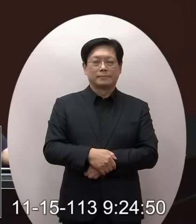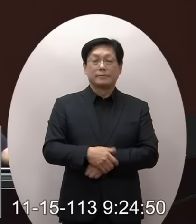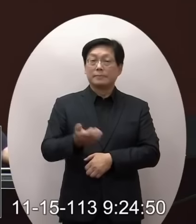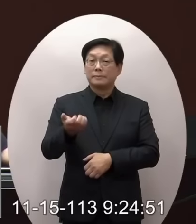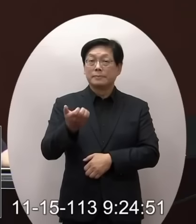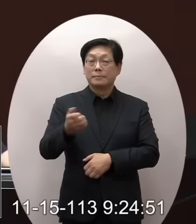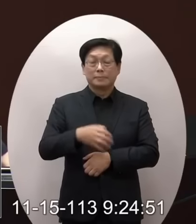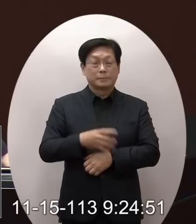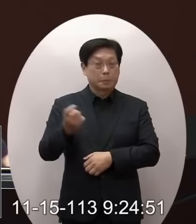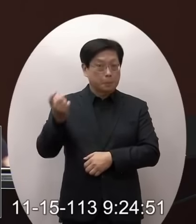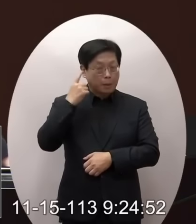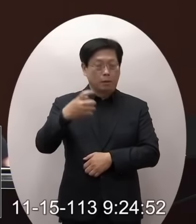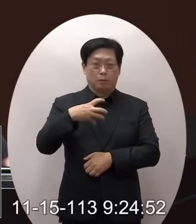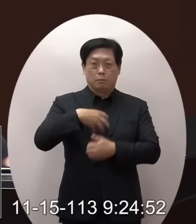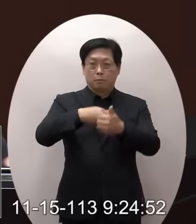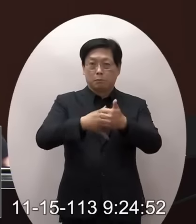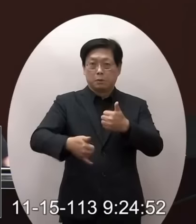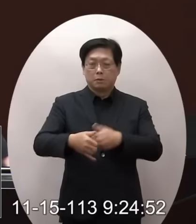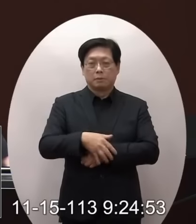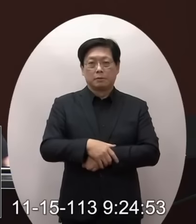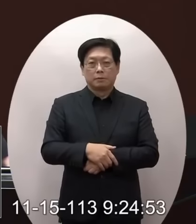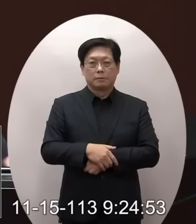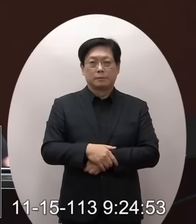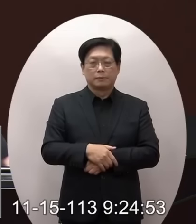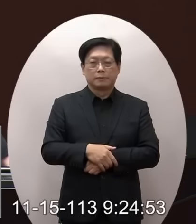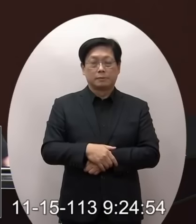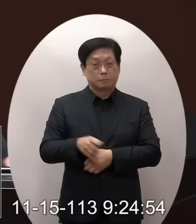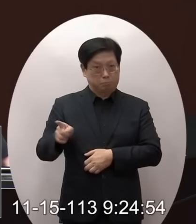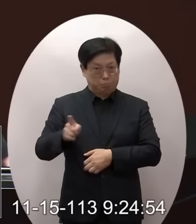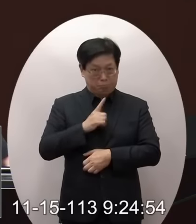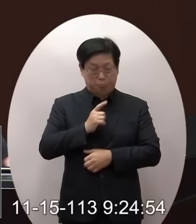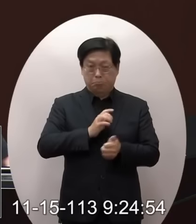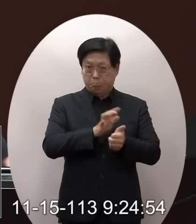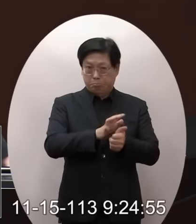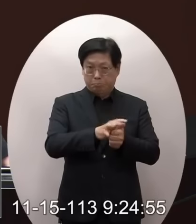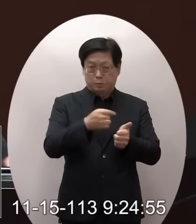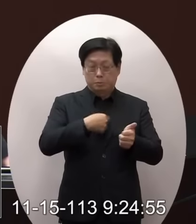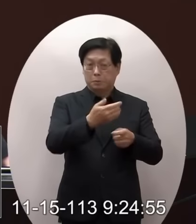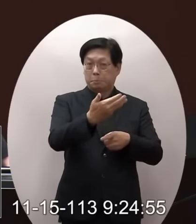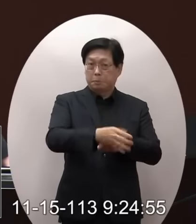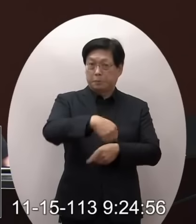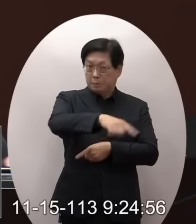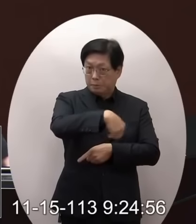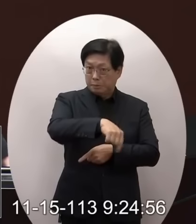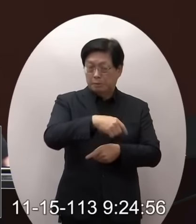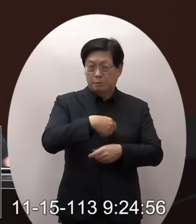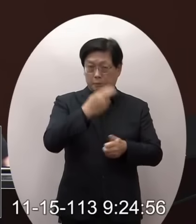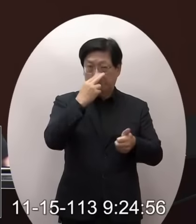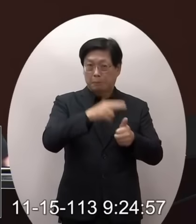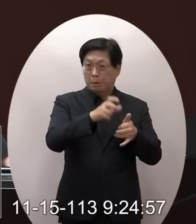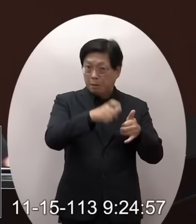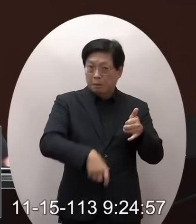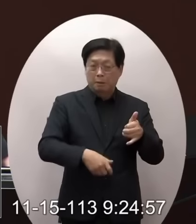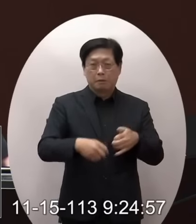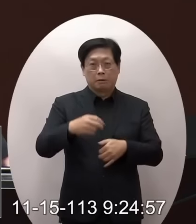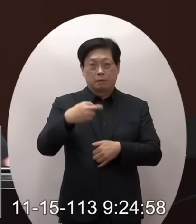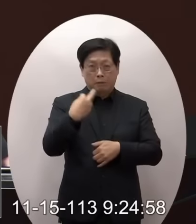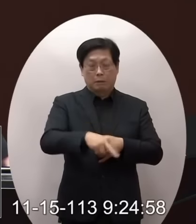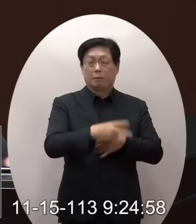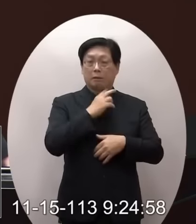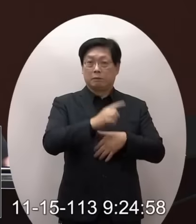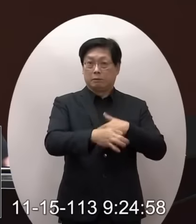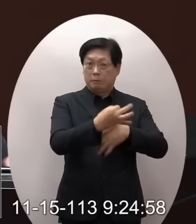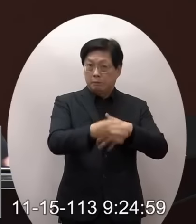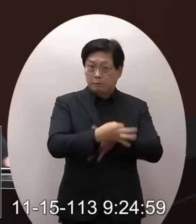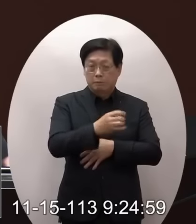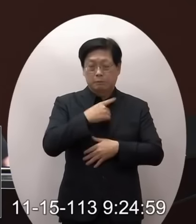刚刚听到吴宗宪委员，他为我们枉死的被害者以及被害者的家